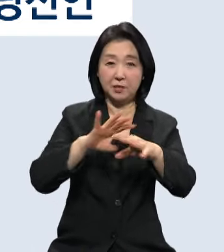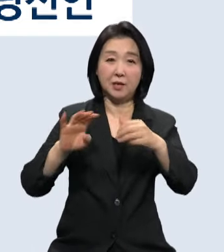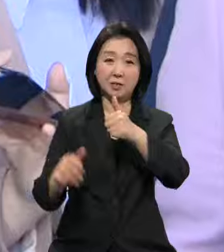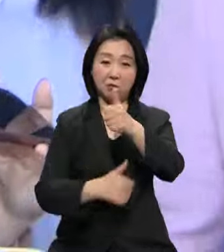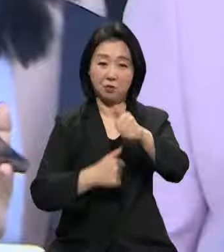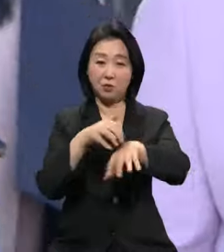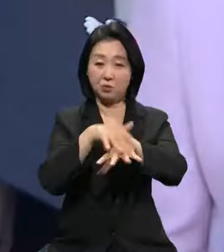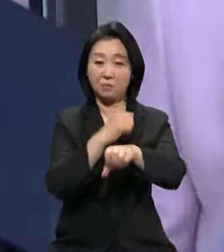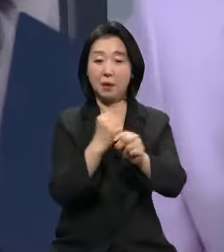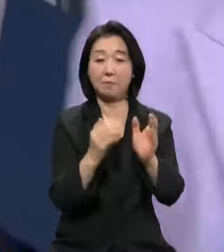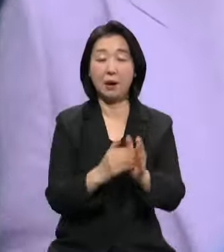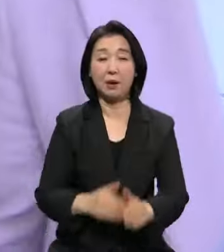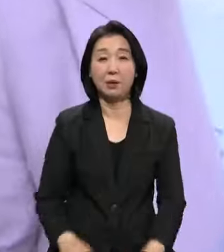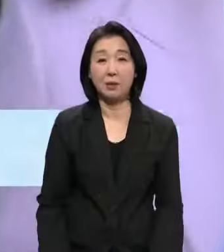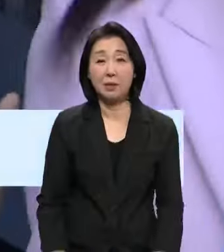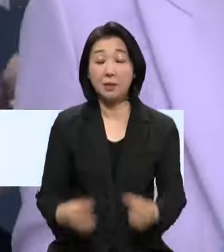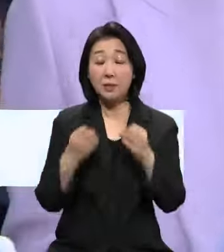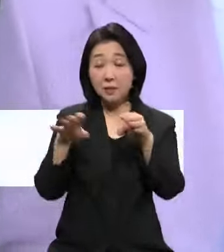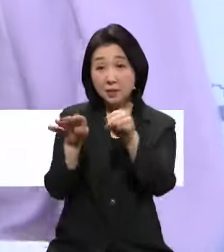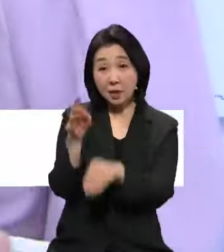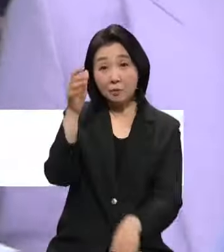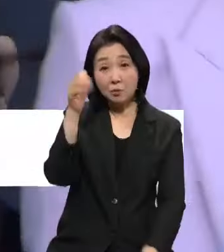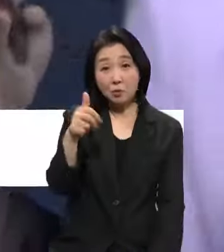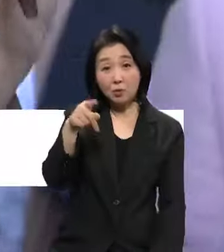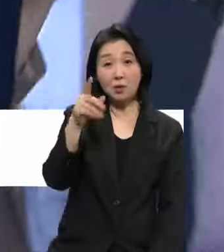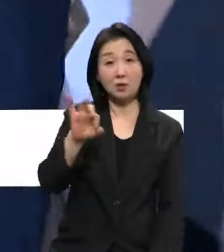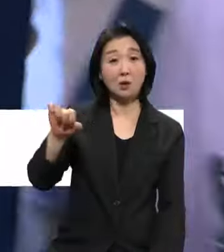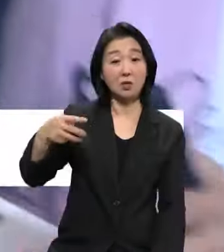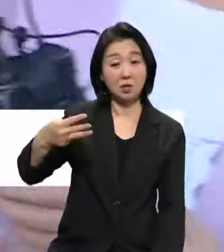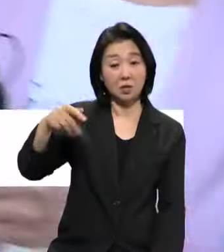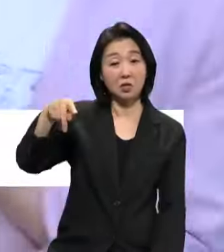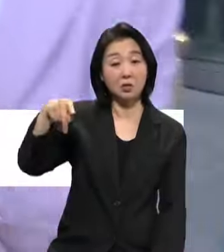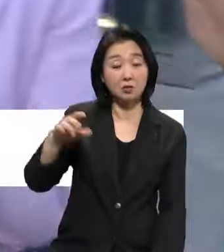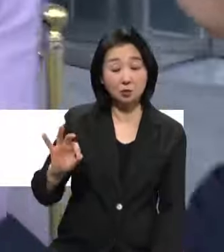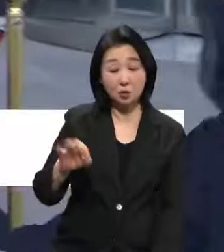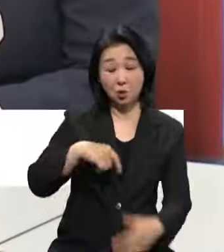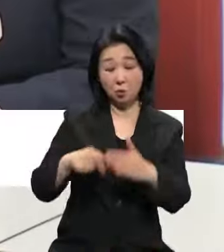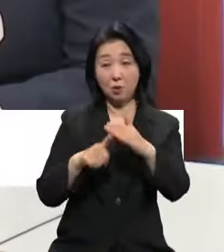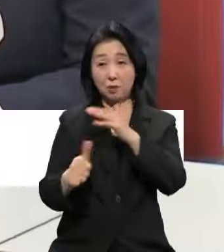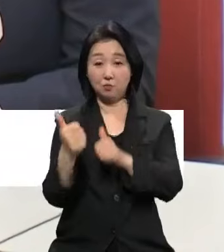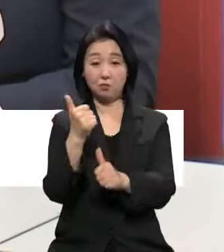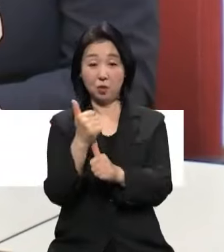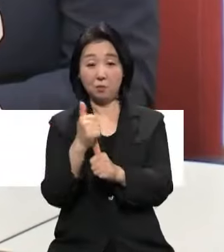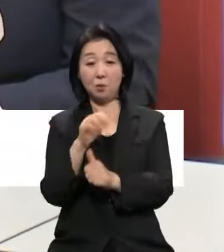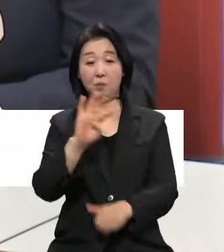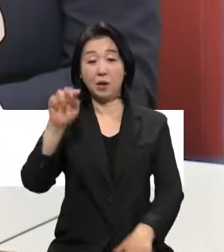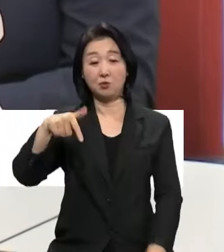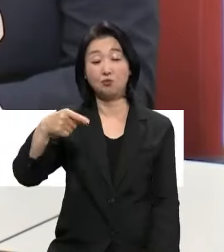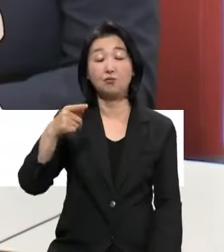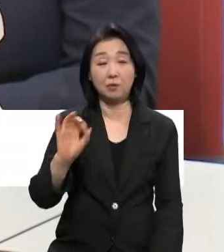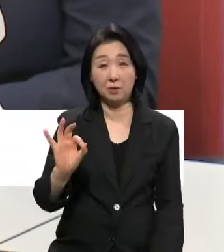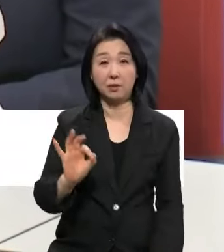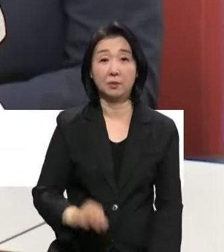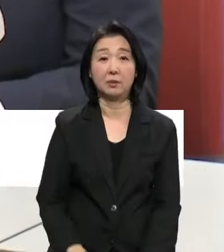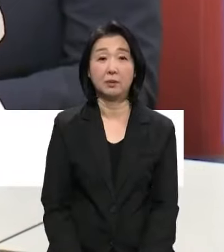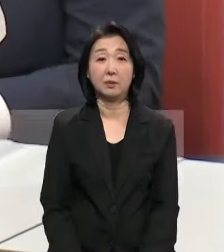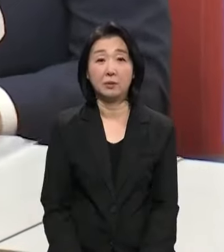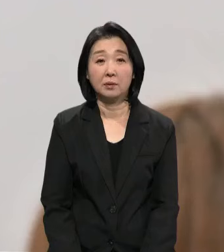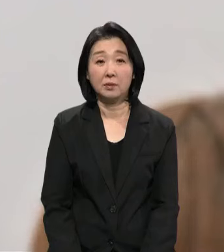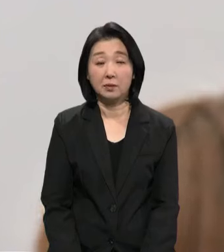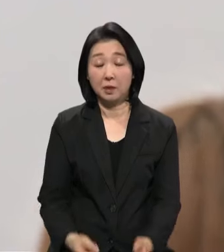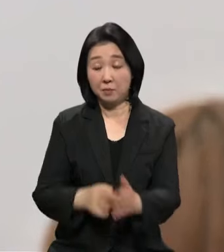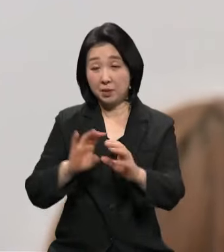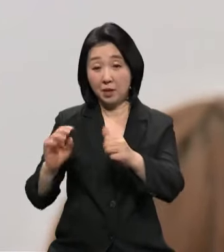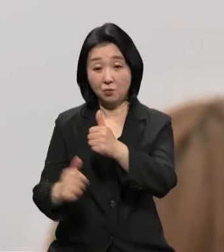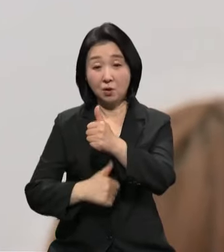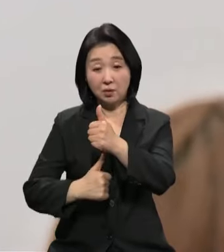꾸려졌습니다 신임 사무총장에는 성일종 의원 원내수석 부대표는 배준형 의원을 낙점했습니다 비대위는